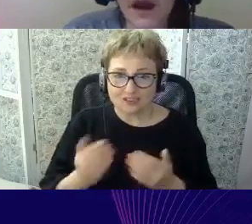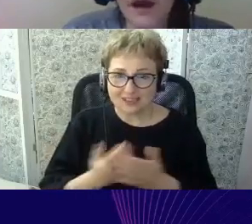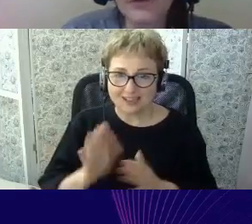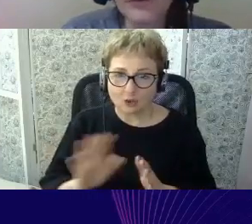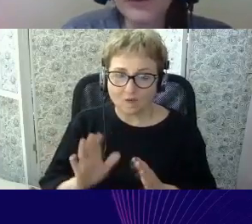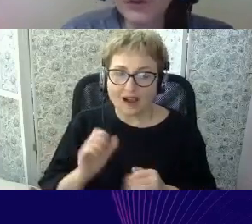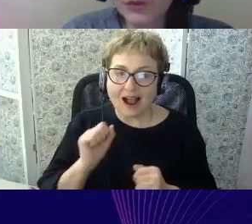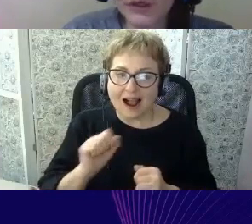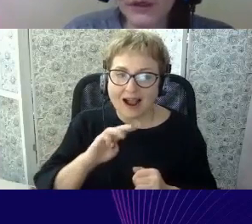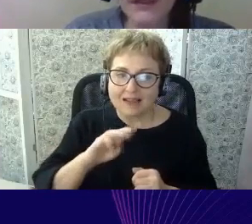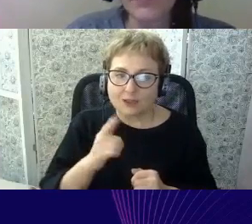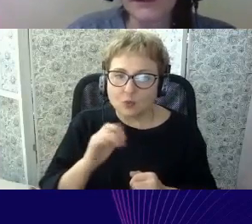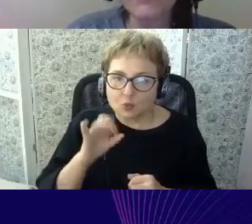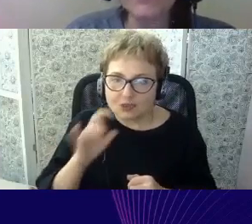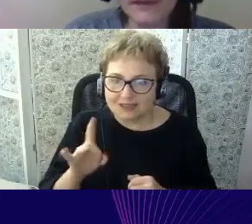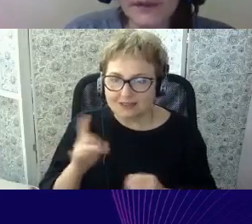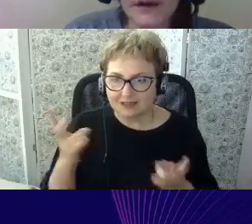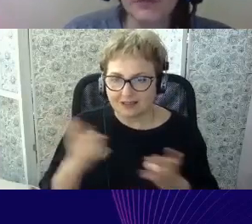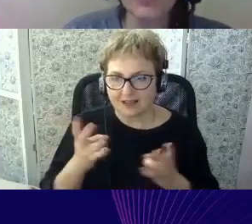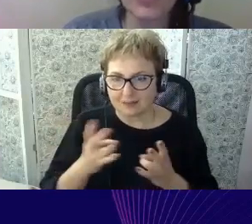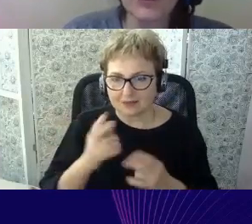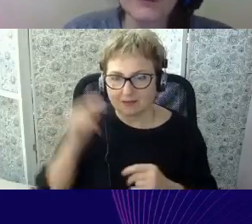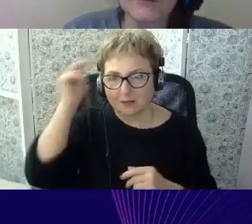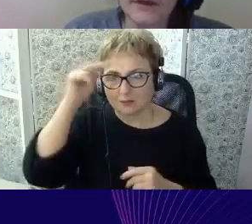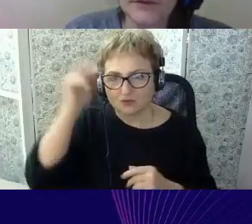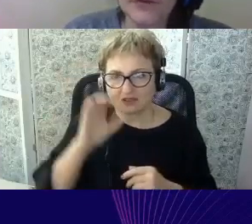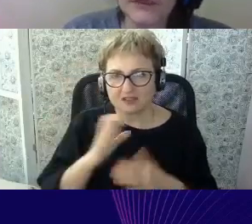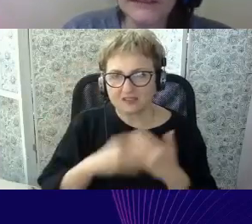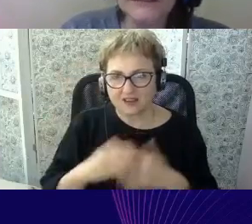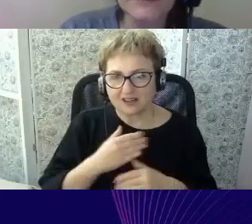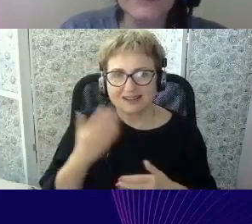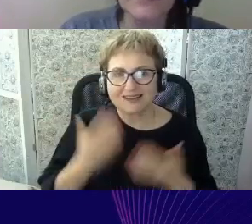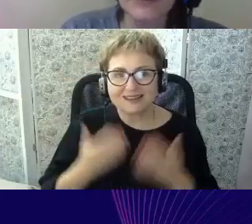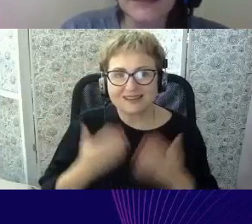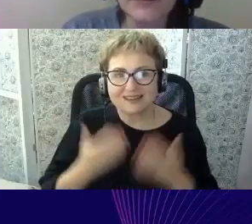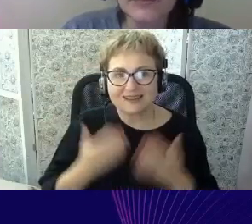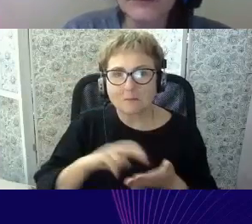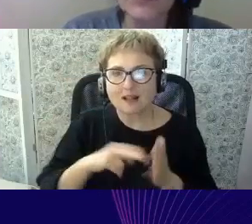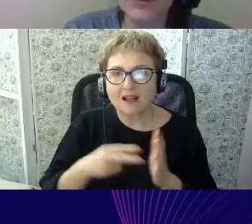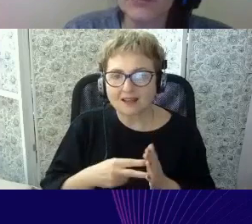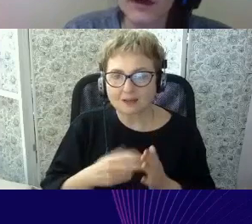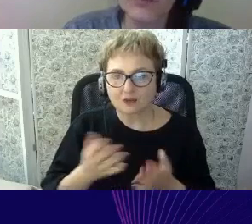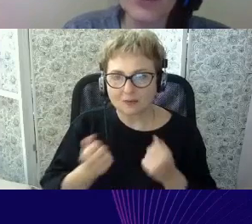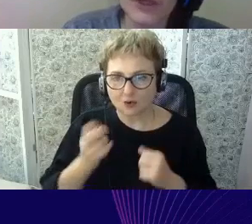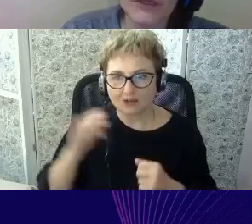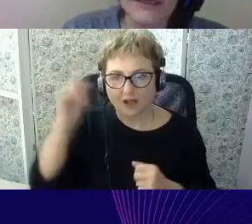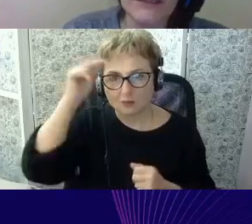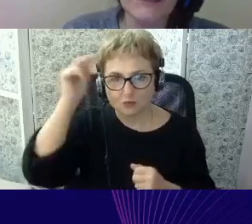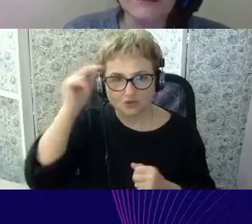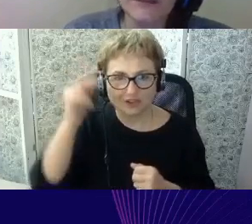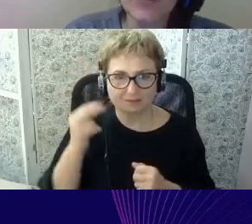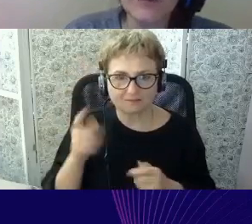новинкой. А вот тьютор необходим именно обучающимся с инвалидностью. И если планируется прием на